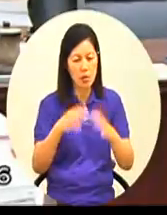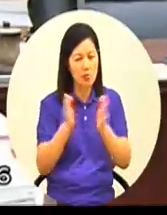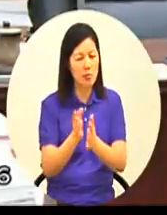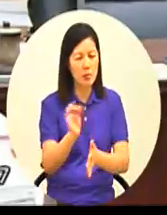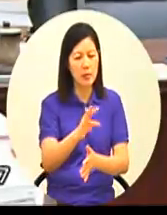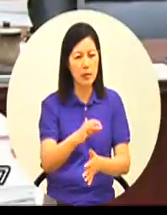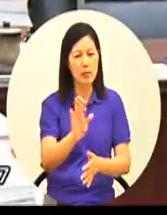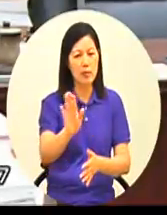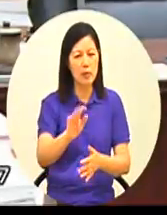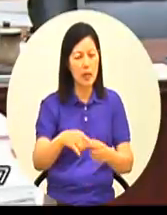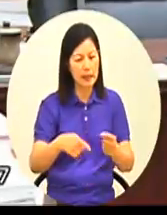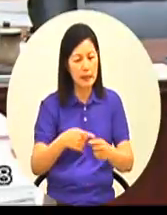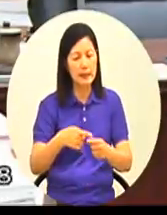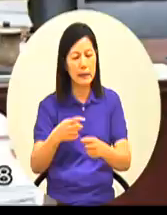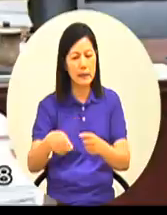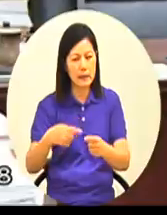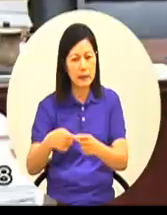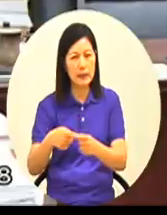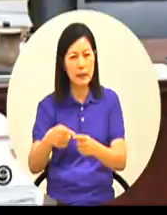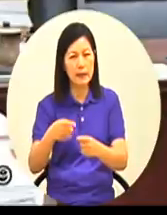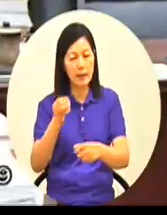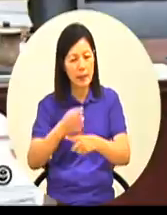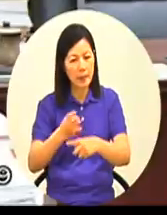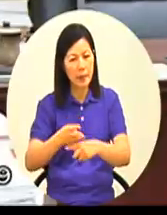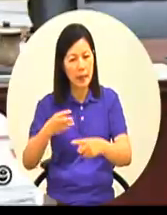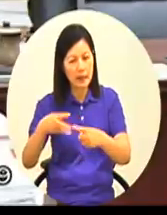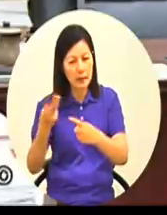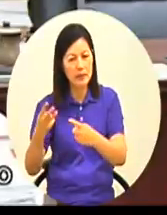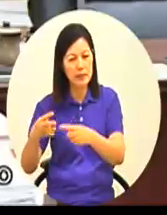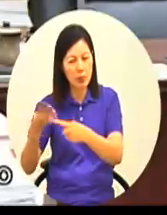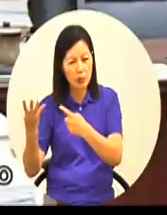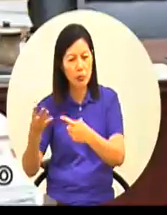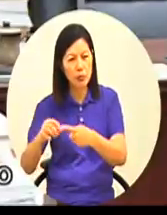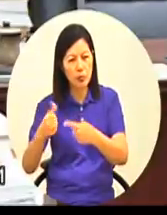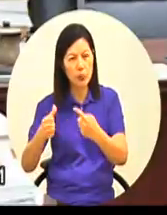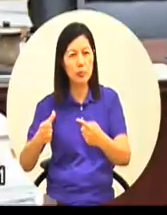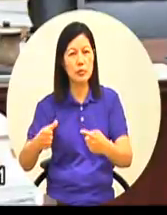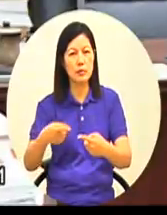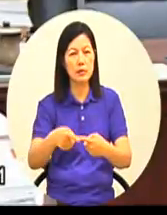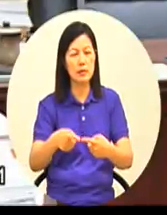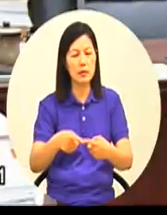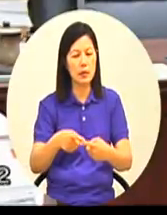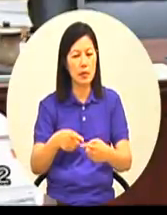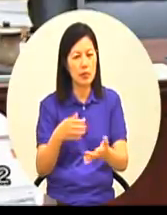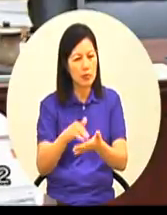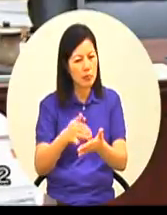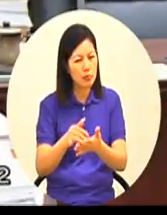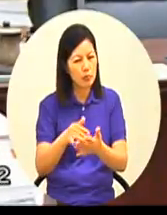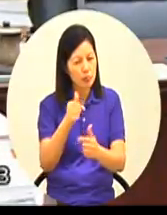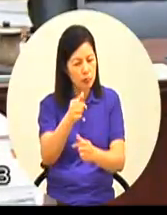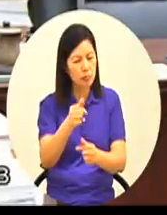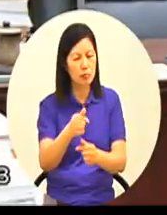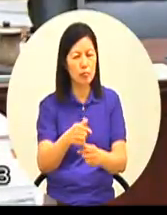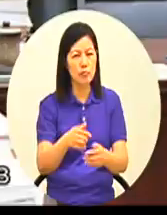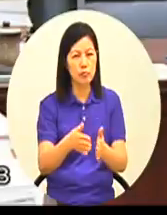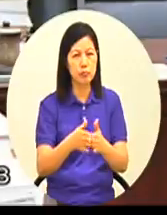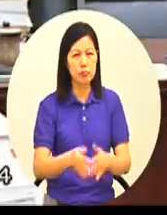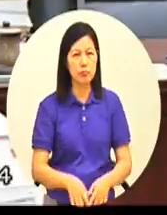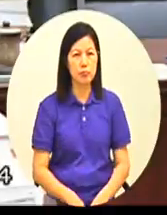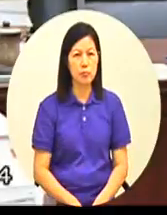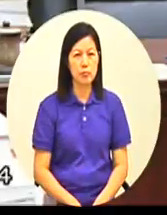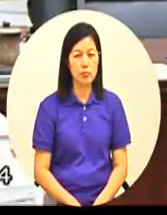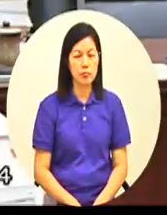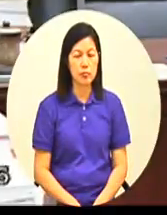只给你一年，或者每一年打三折，或者每一年打五折，我们可以再计算再精准一点。好，谢谢。 好，谢谢。 没错。